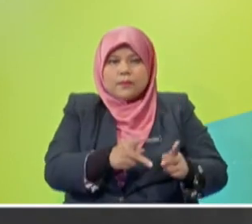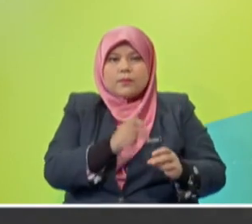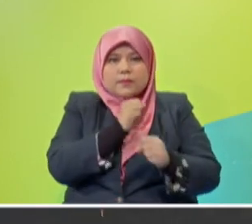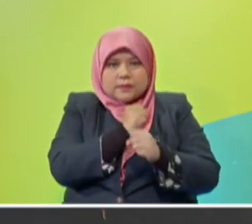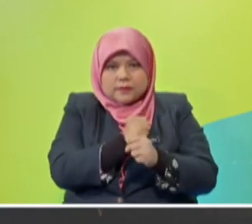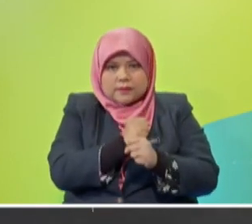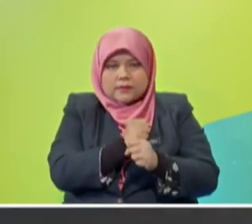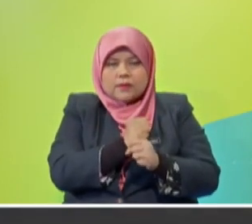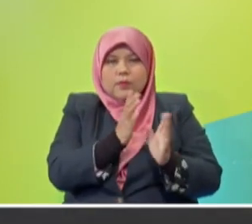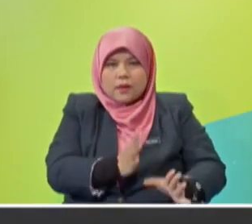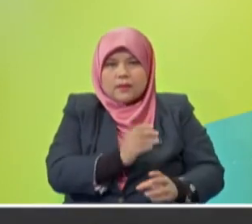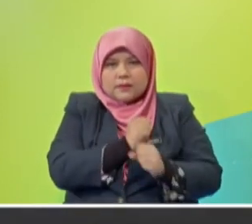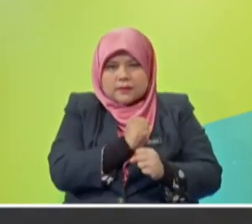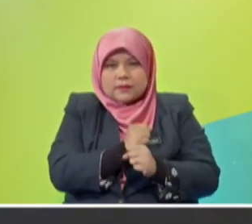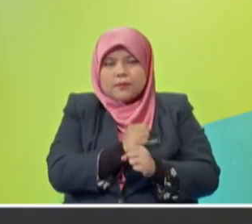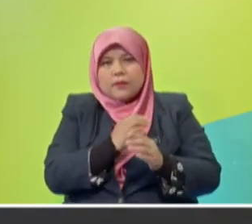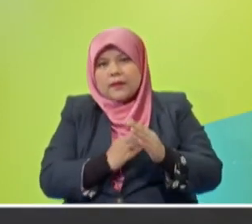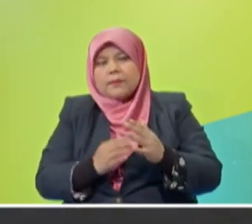mereka dapat menampung